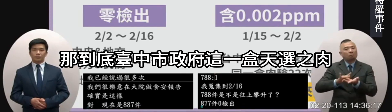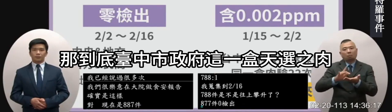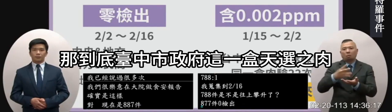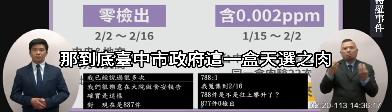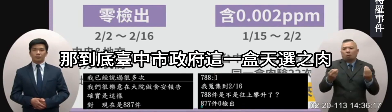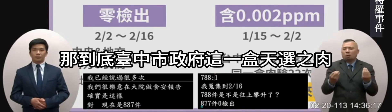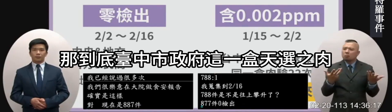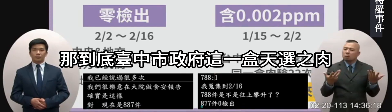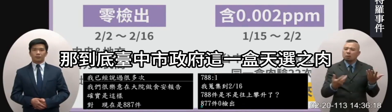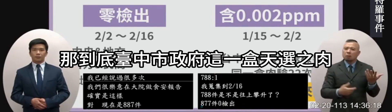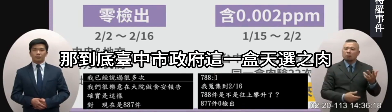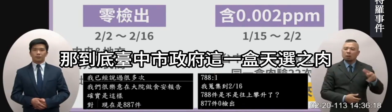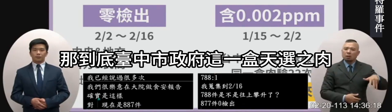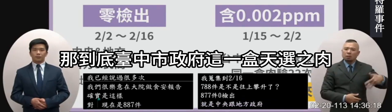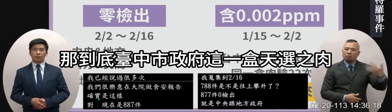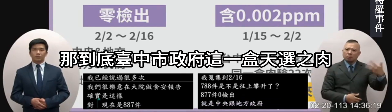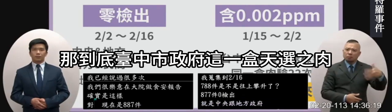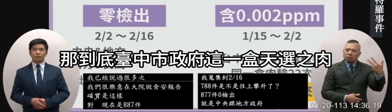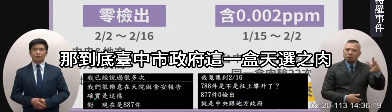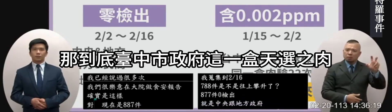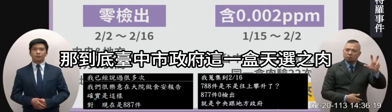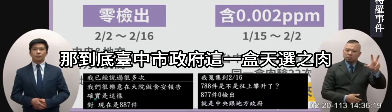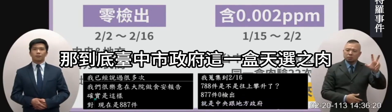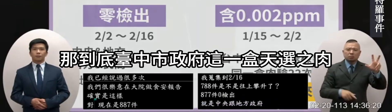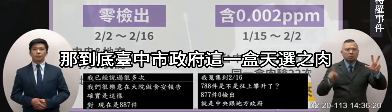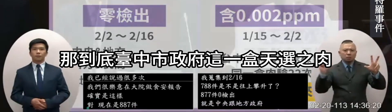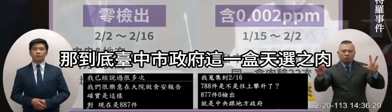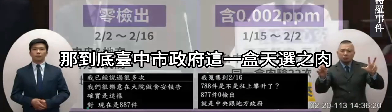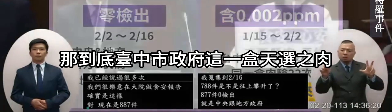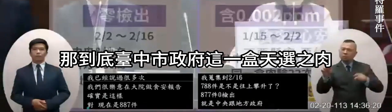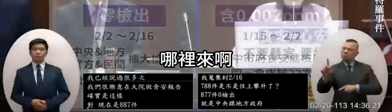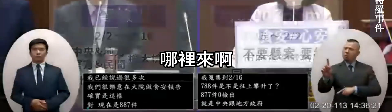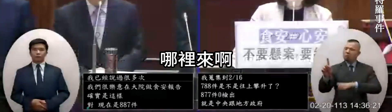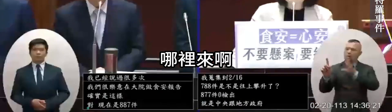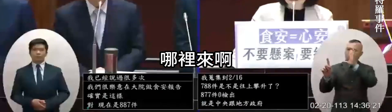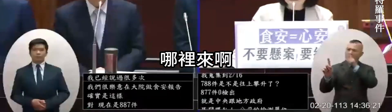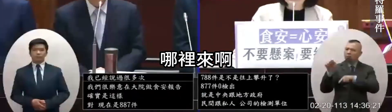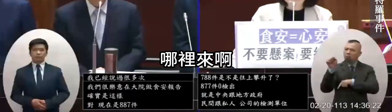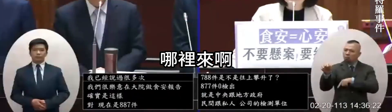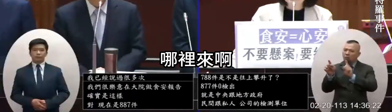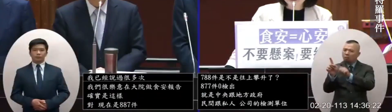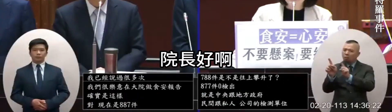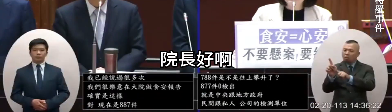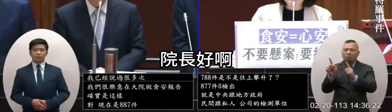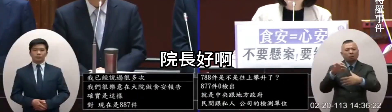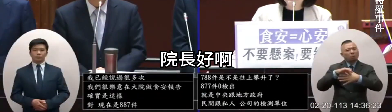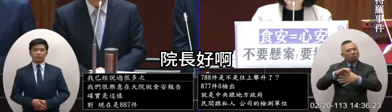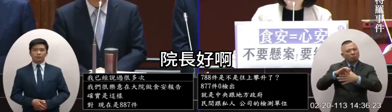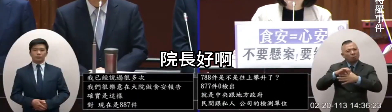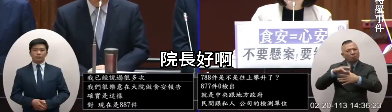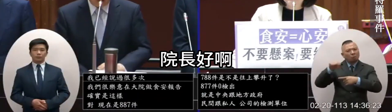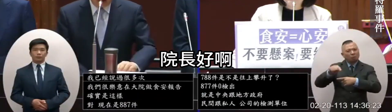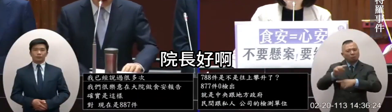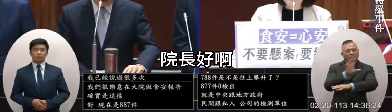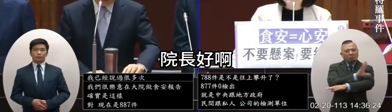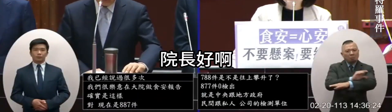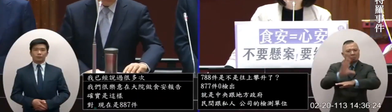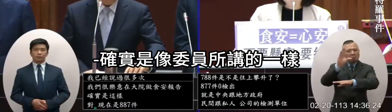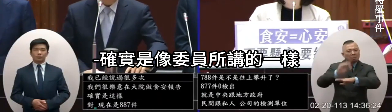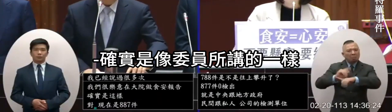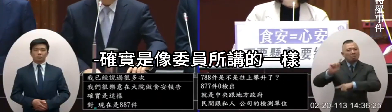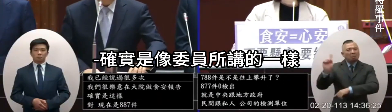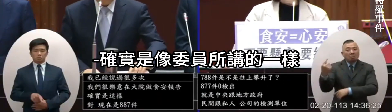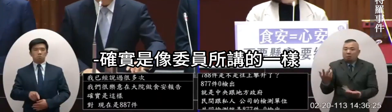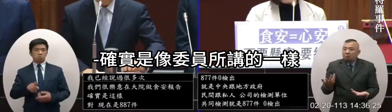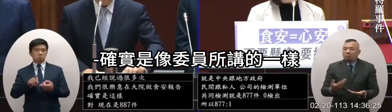那到底台中市政府这一盒天选之肉哪里来啊，院长？ 好，